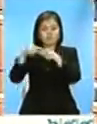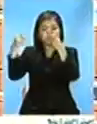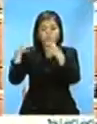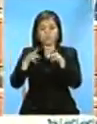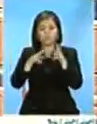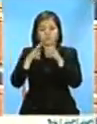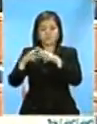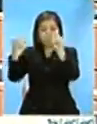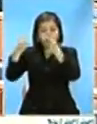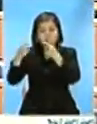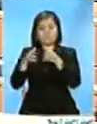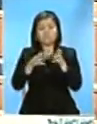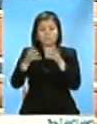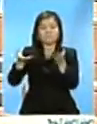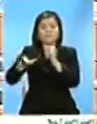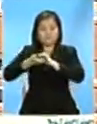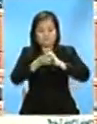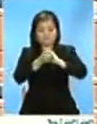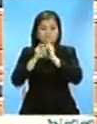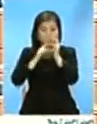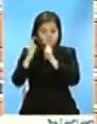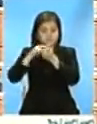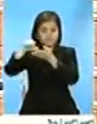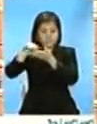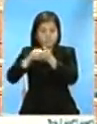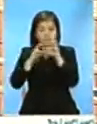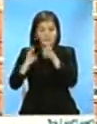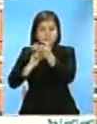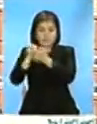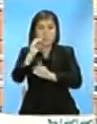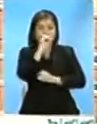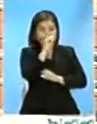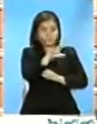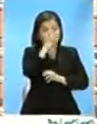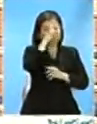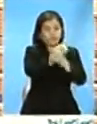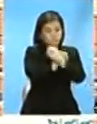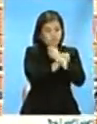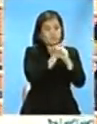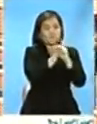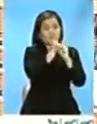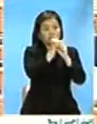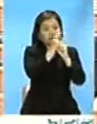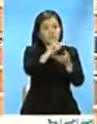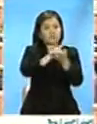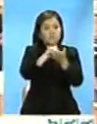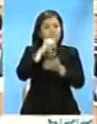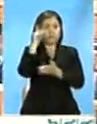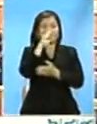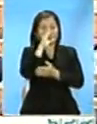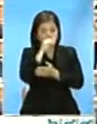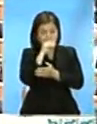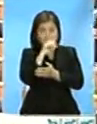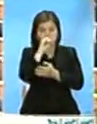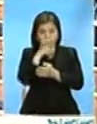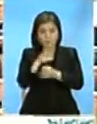กทางแล้วเขามองเห็นว่าเรากำลังทำในสิ่งที่ถูกต้องแล้วดังนั้นเราต้องแก้นะฮะการปฏิรูปการเมือง